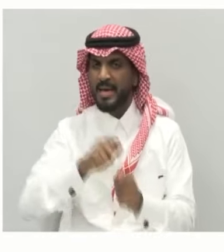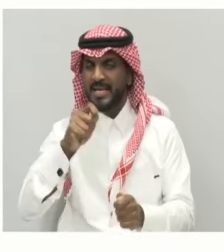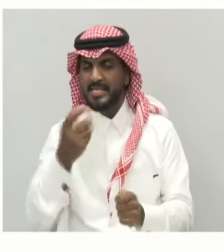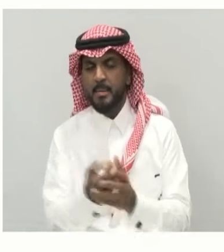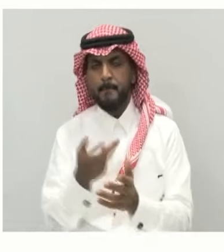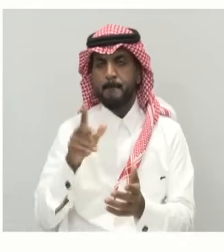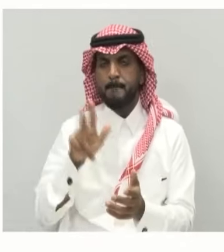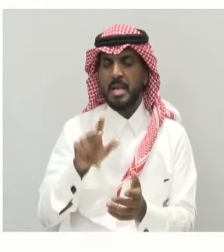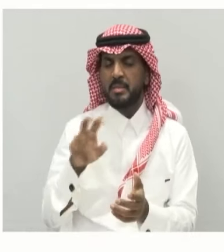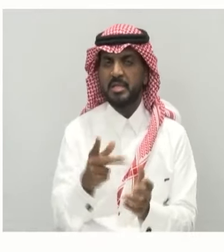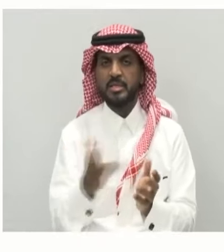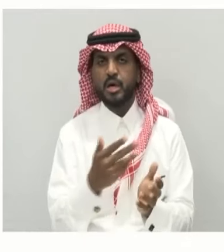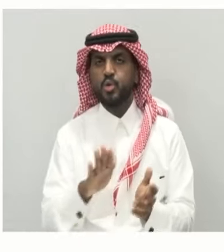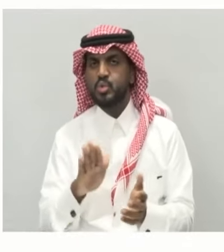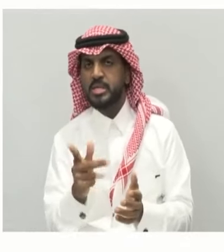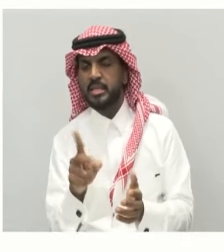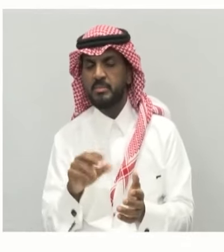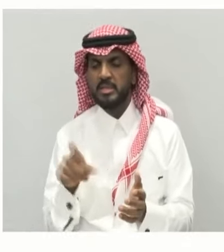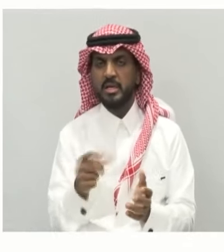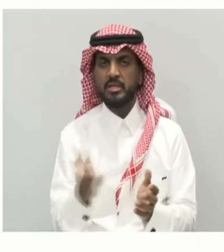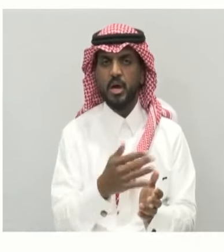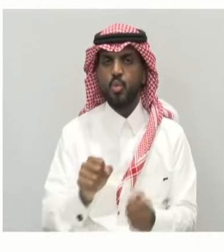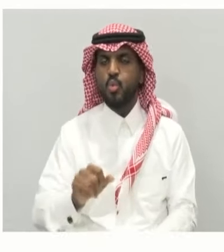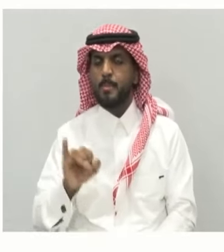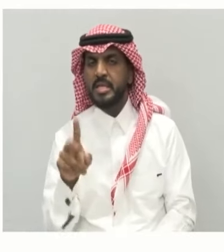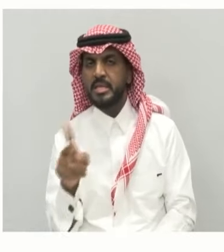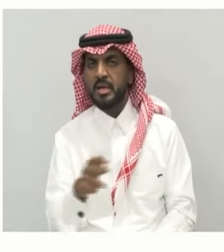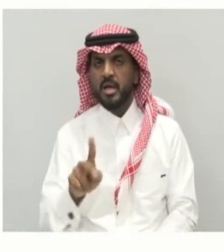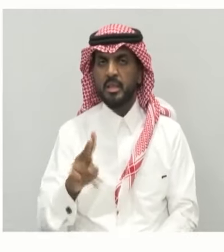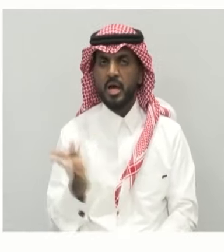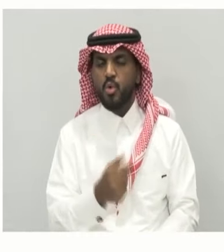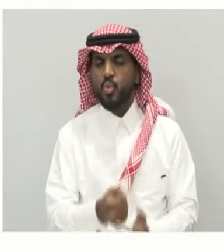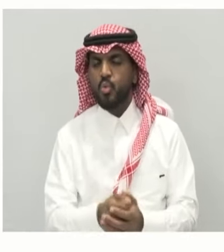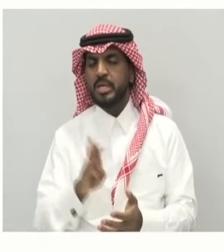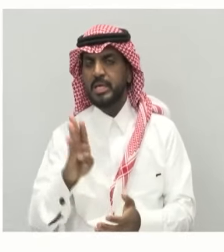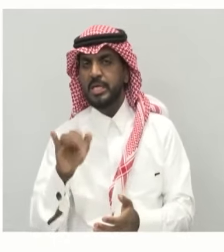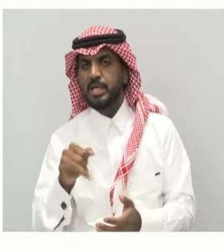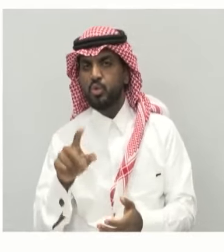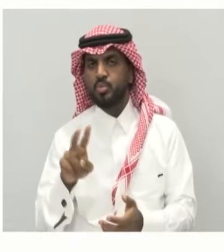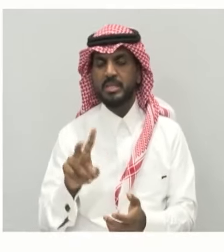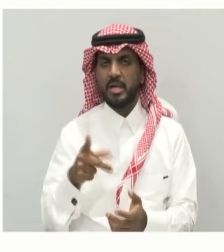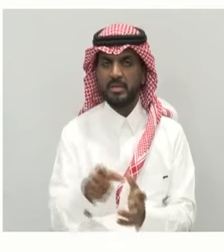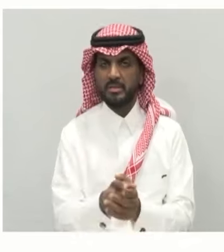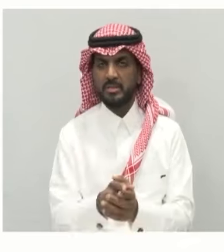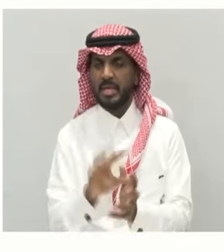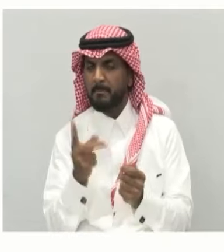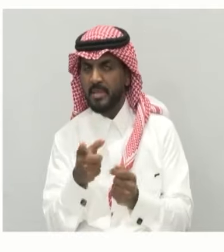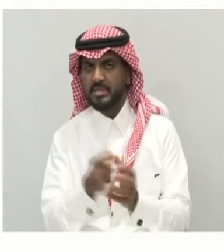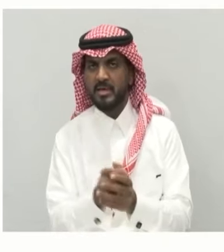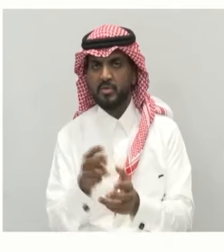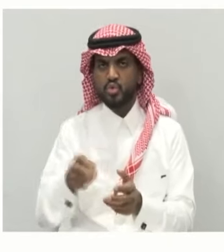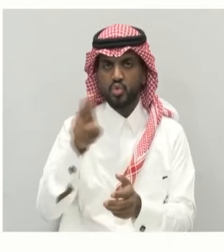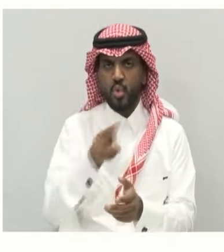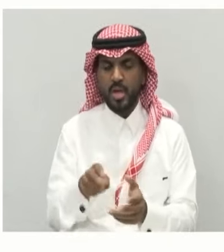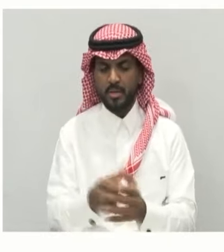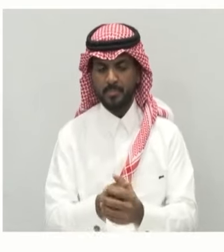ام بالسنتيمترات ام بالامتار ام بالكيلومترات ما رايكم يا ابطال لدينا هذا السؤال